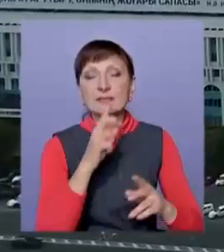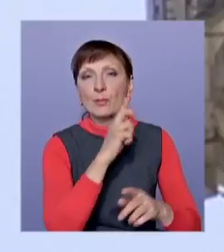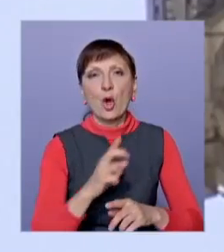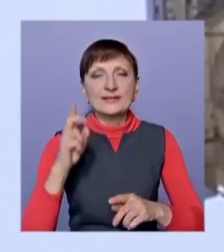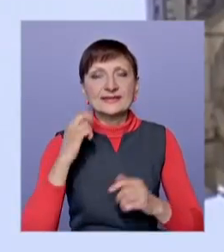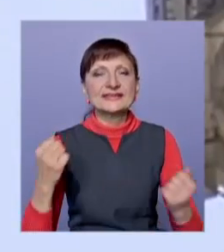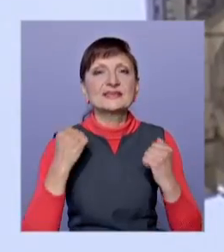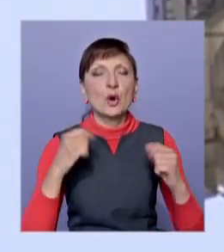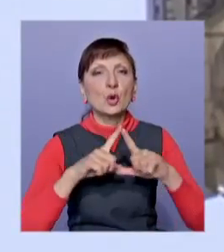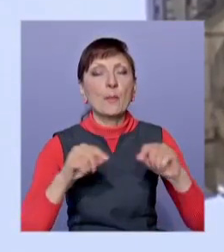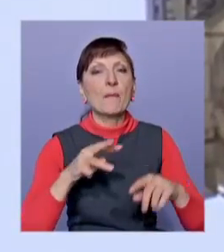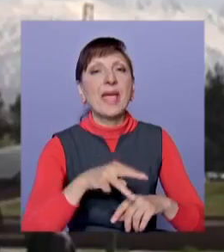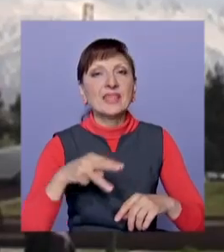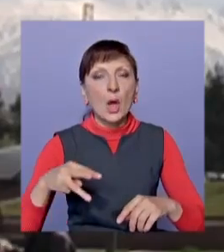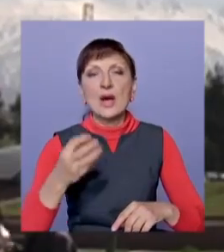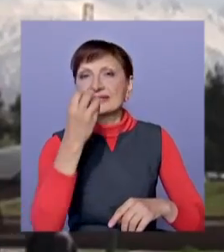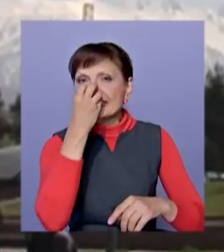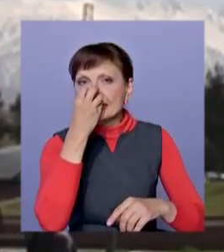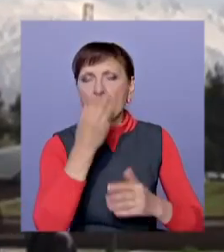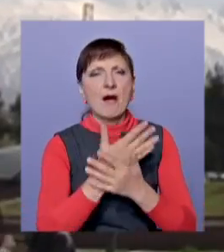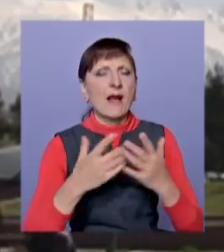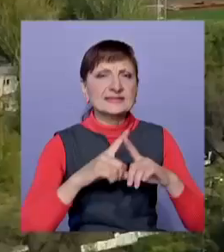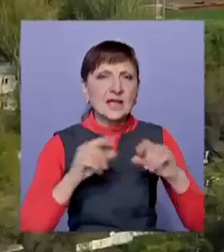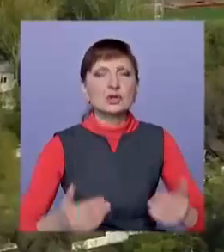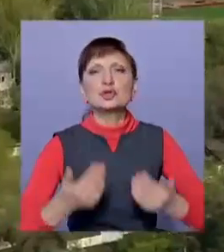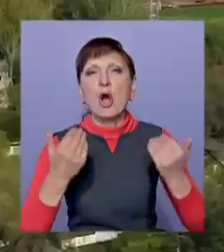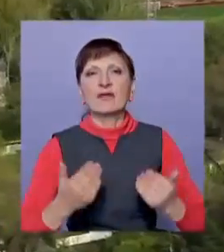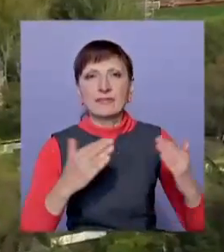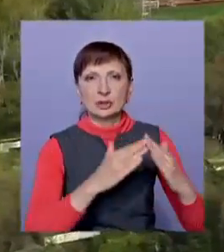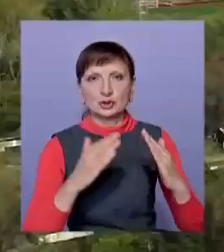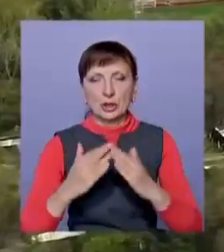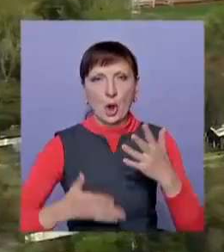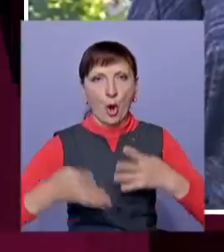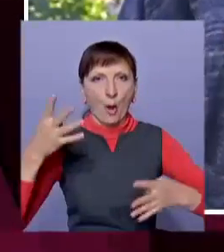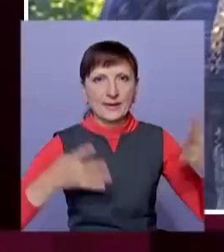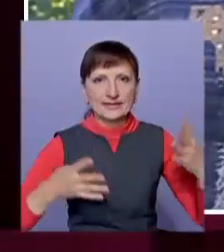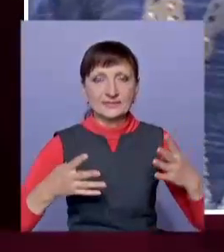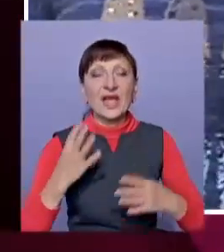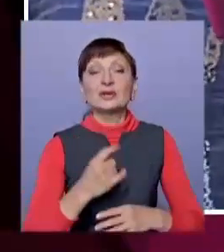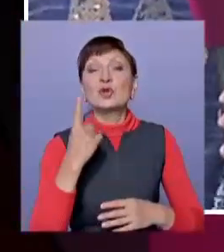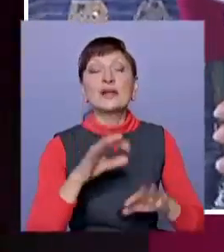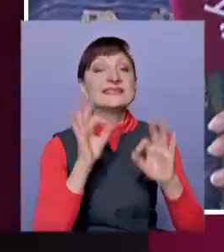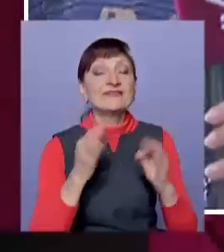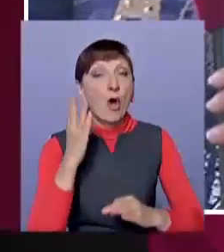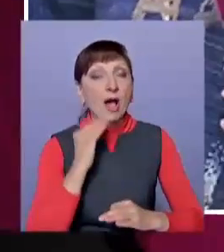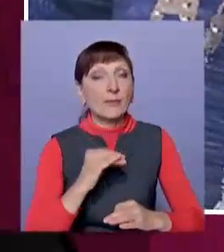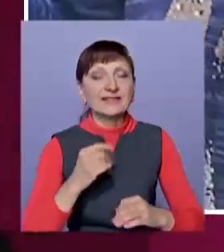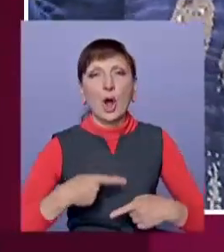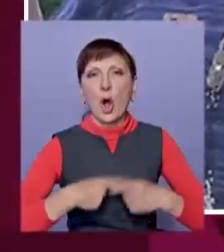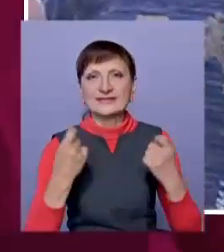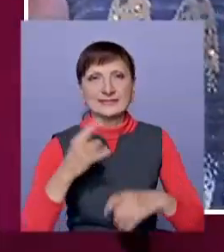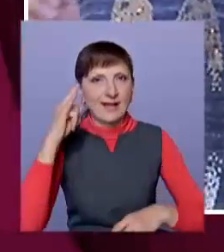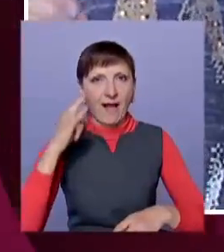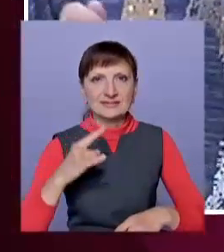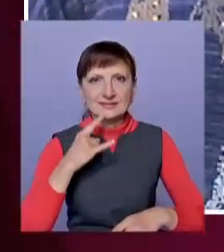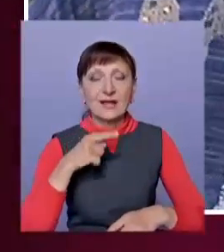библиотека, спорткомплекс Медеу, цирк, административные здания и современные жилые комплексы. Еще один символ Алматы – гостиница «Казахстан». В